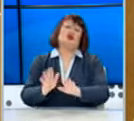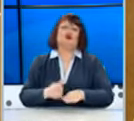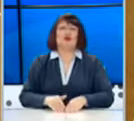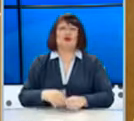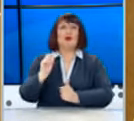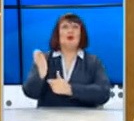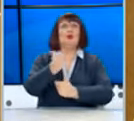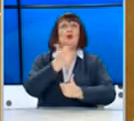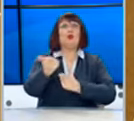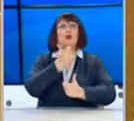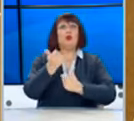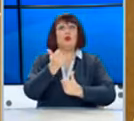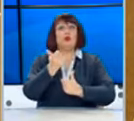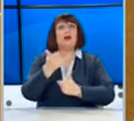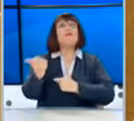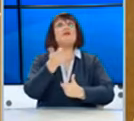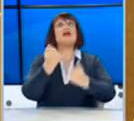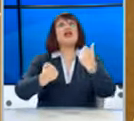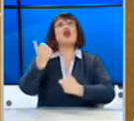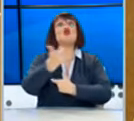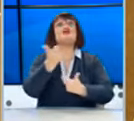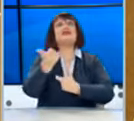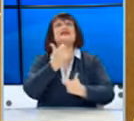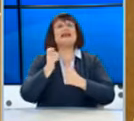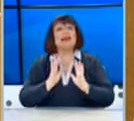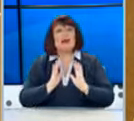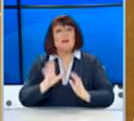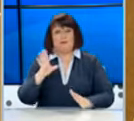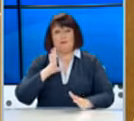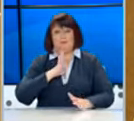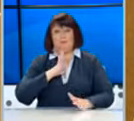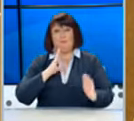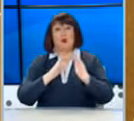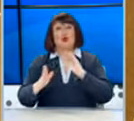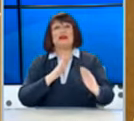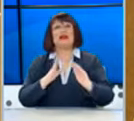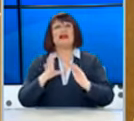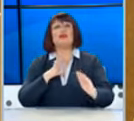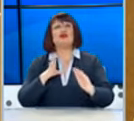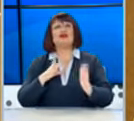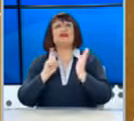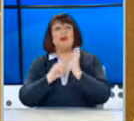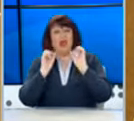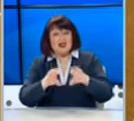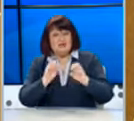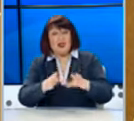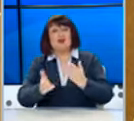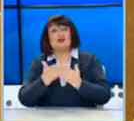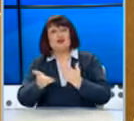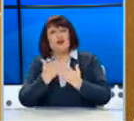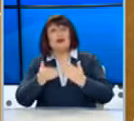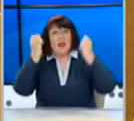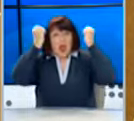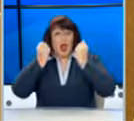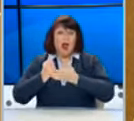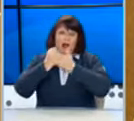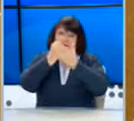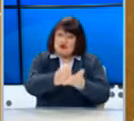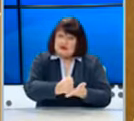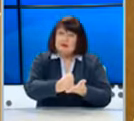πυρόσβεση είναι αρμοδιότητα της πυροσβεστικής. Και η πολιτική προστασία πρέπει να καλύπτει και την ενημέρωση και την αρρωγή και τις αποζημιώσεις και